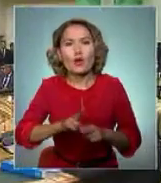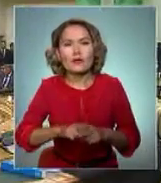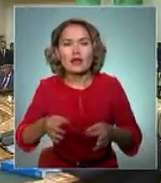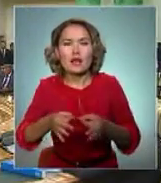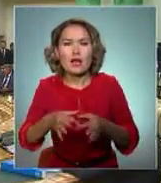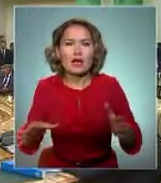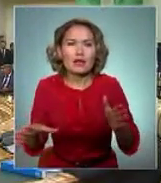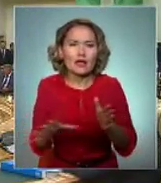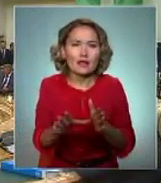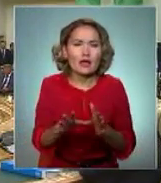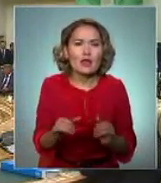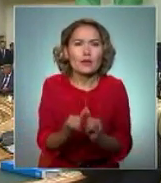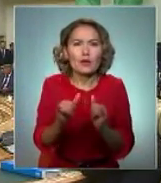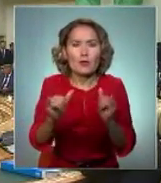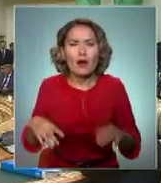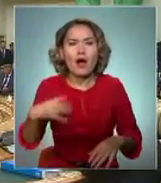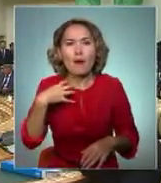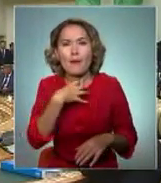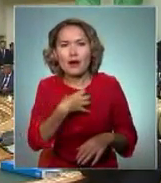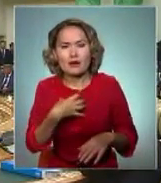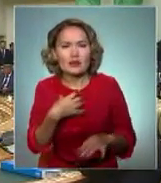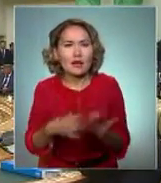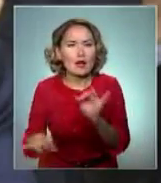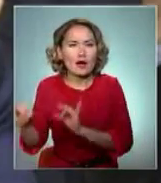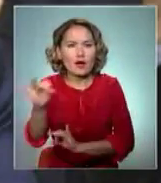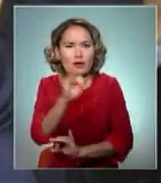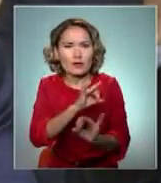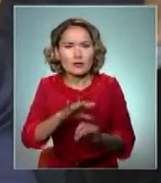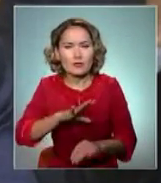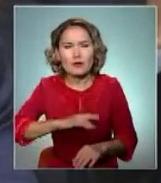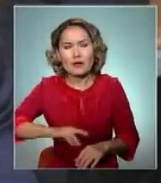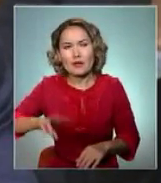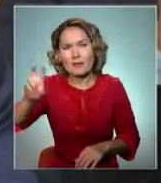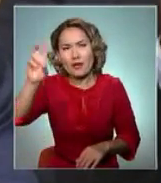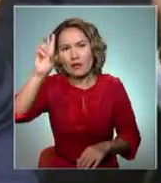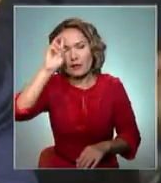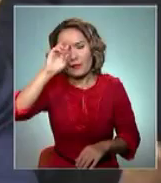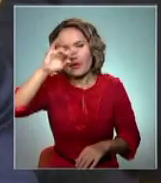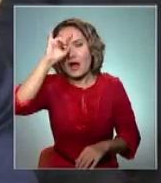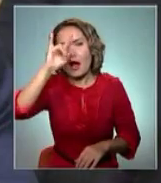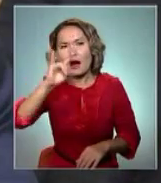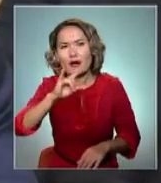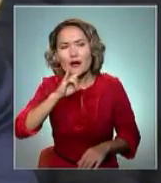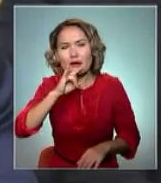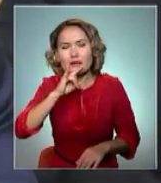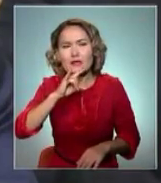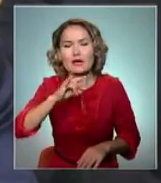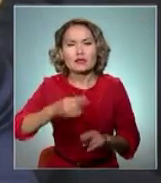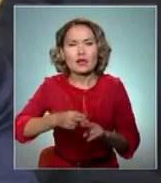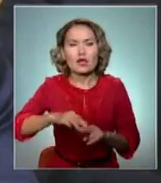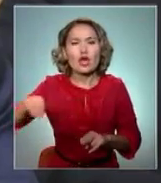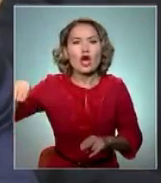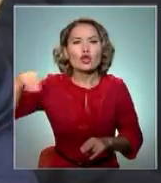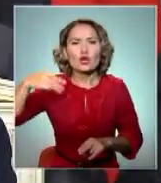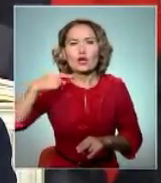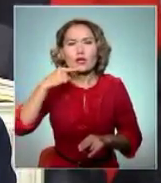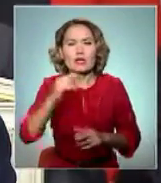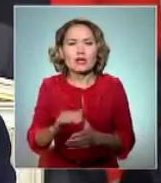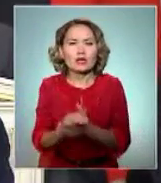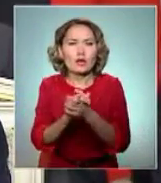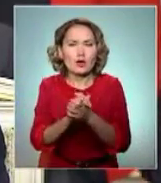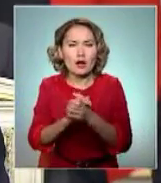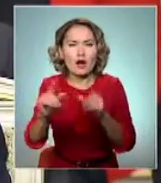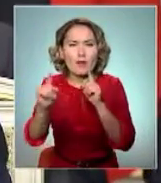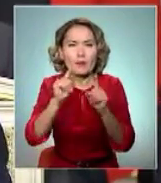мен ядролық энергетиканы дамытудың маңыздылығын атап өтті. Түбі бір туыс мемлекеттер басшыларының басын қосқан келелі кеңес